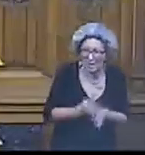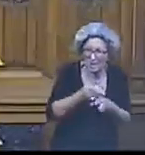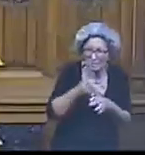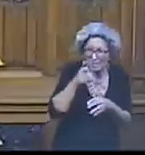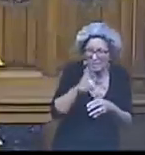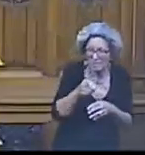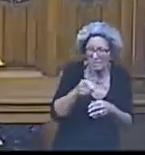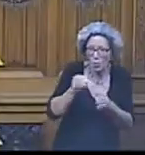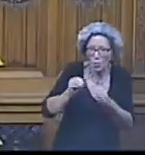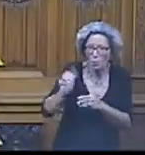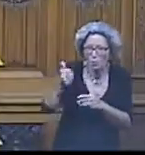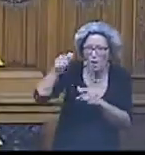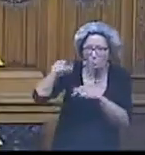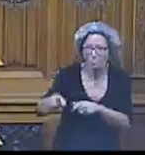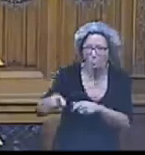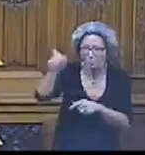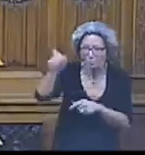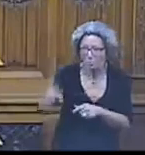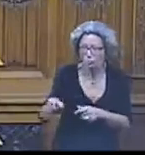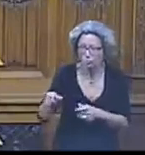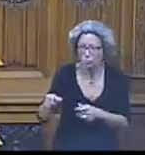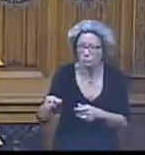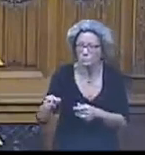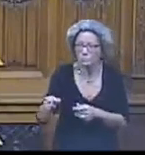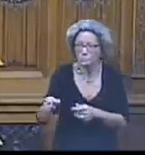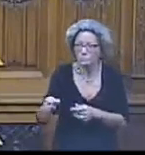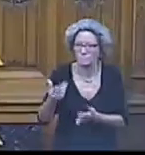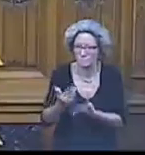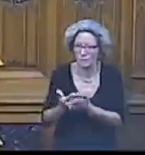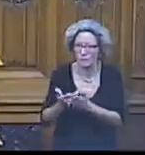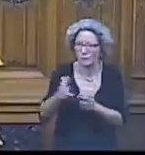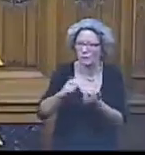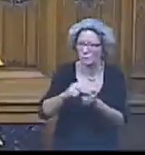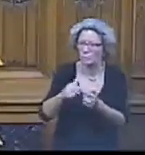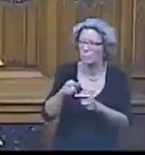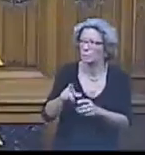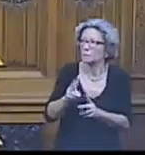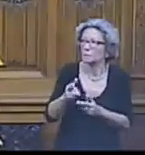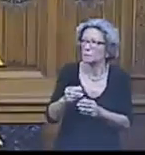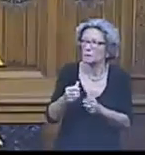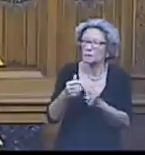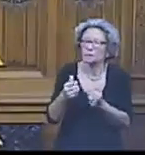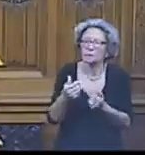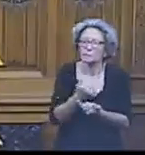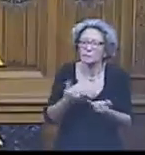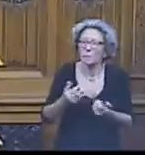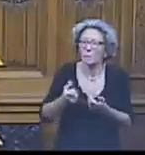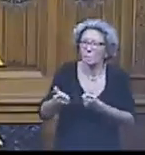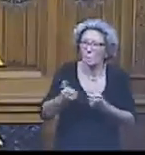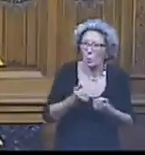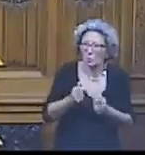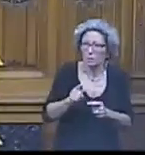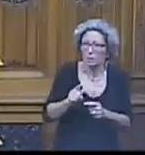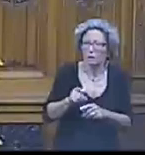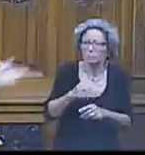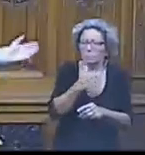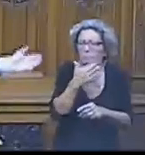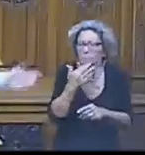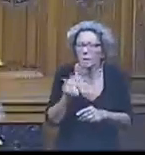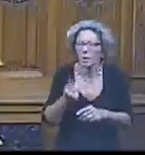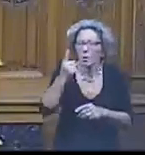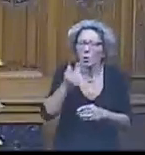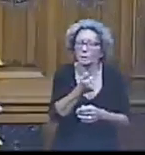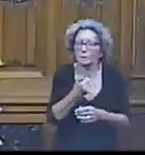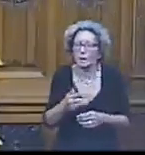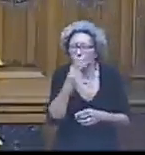einen ginge es. Und jetzt gibt es also dieses Problem, und da gibt es eine erdrückend hohe Anzahl an Politikerinnen und Politikern. Die sehen das